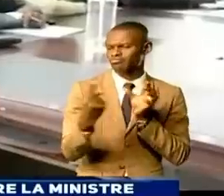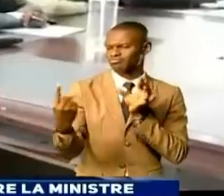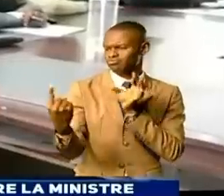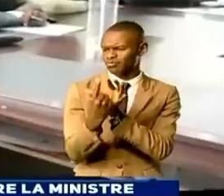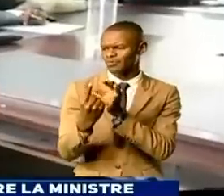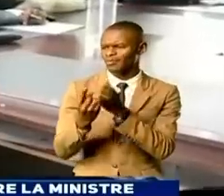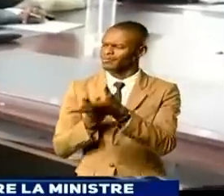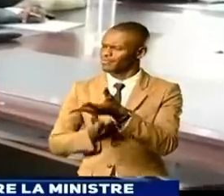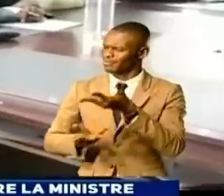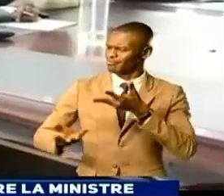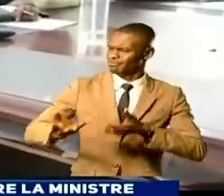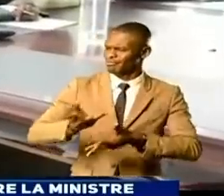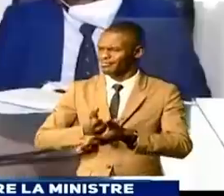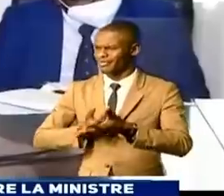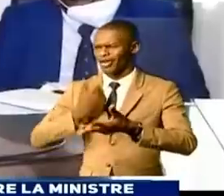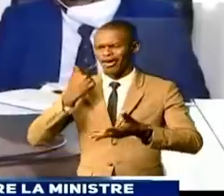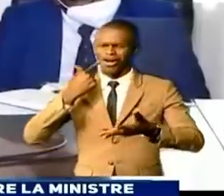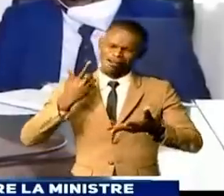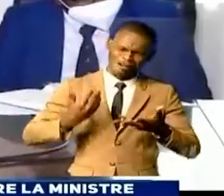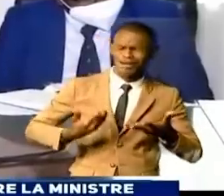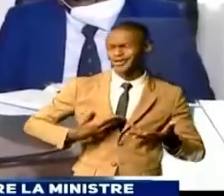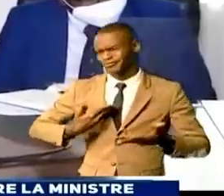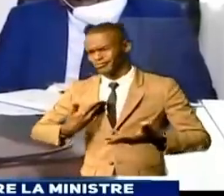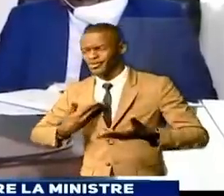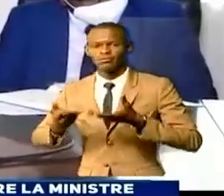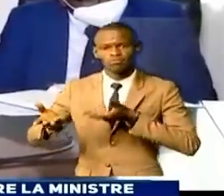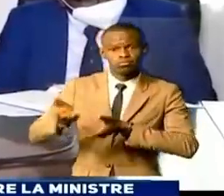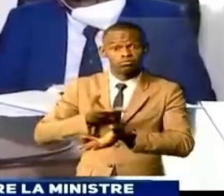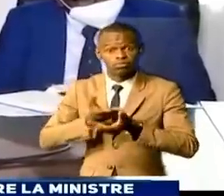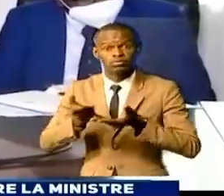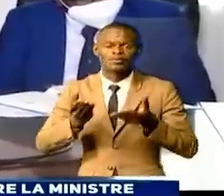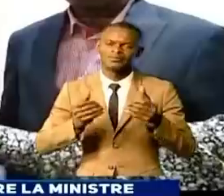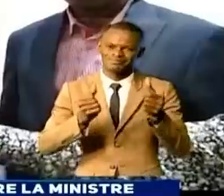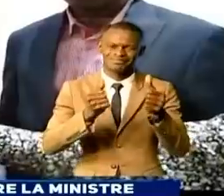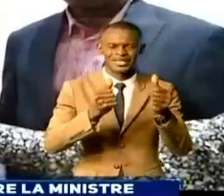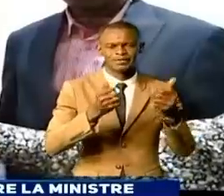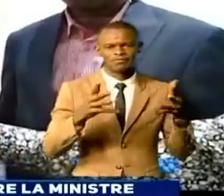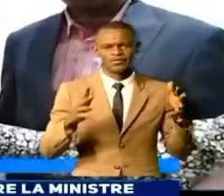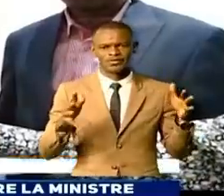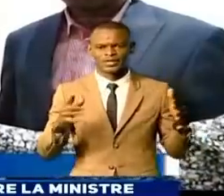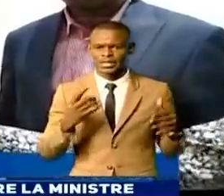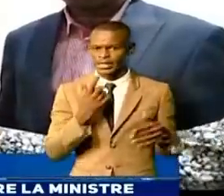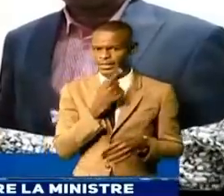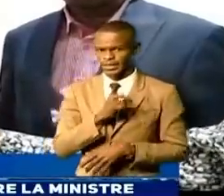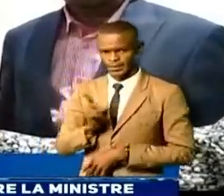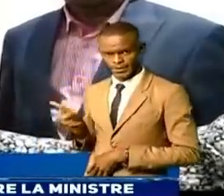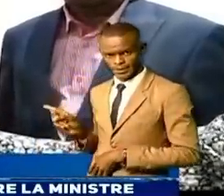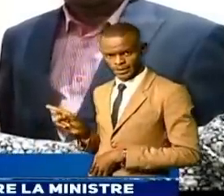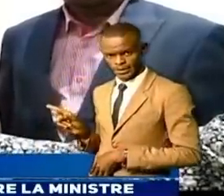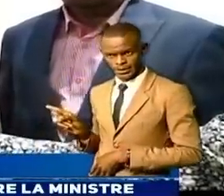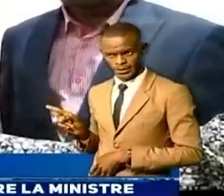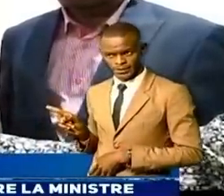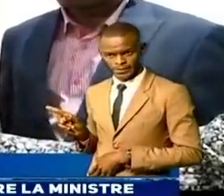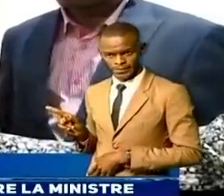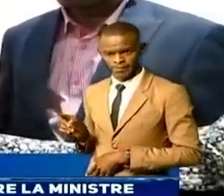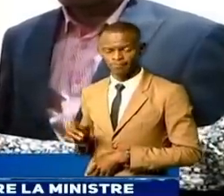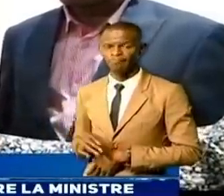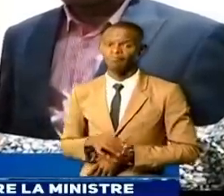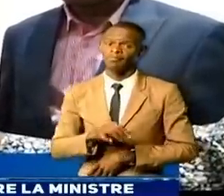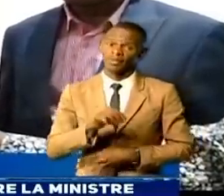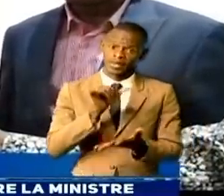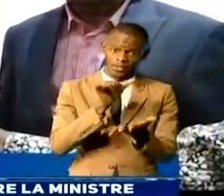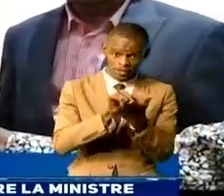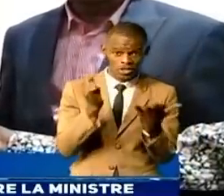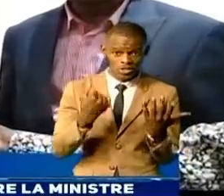de cordialité que les uns se sont séparés des autres. La rencontre était axée d'abord sur la présentation